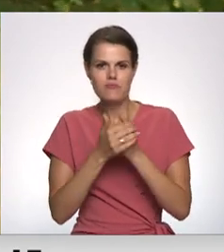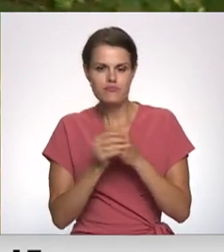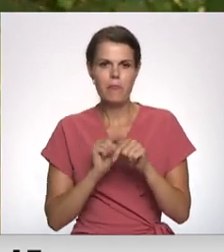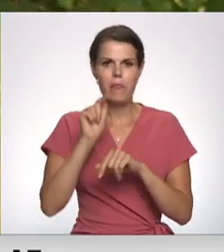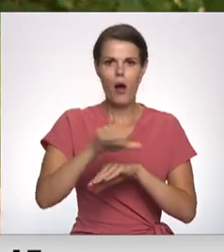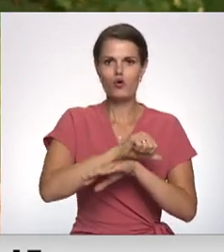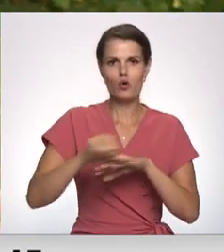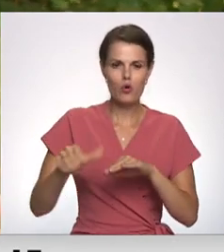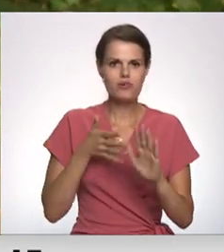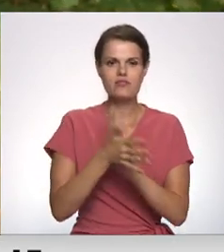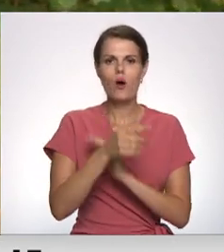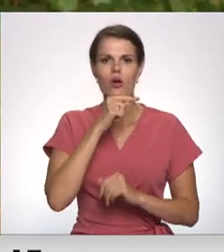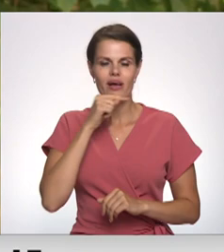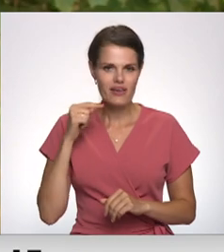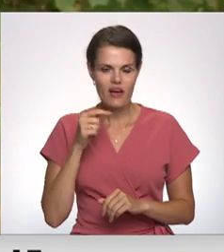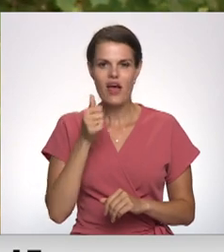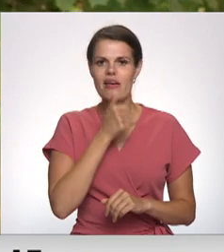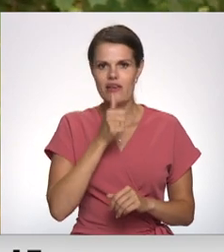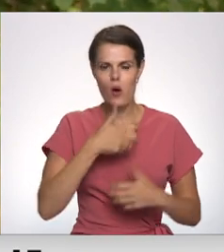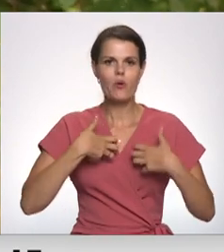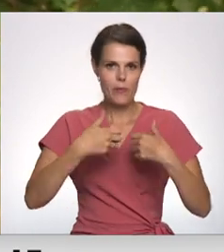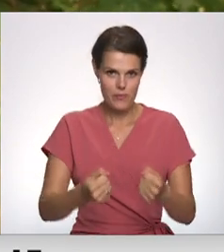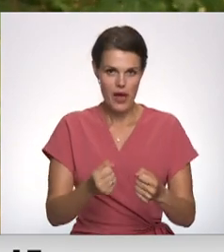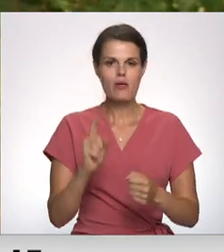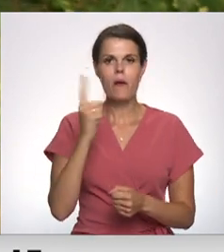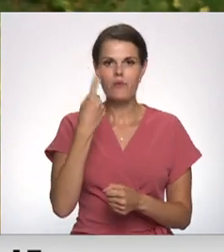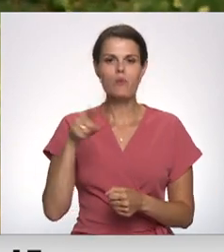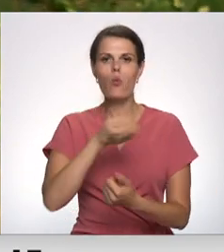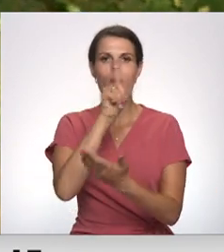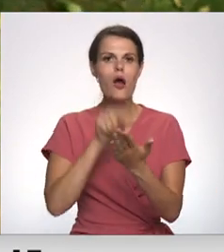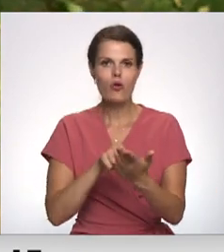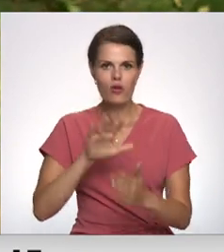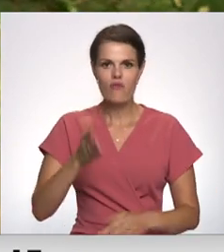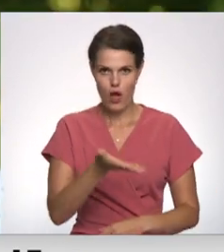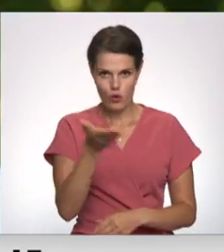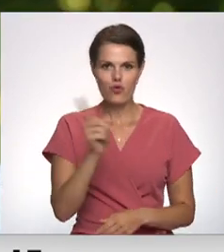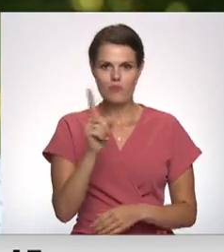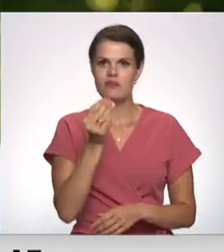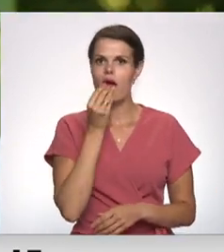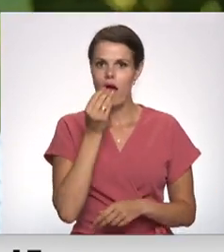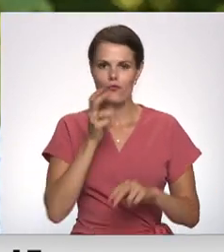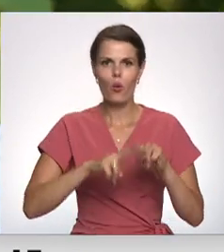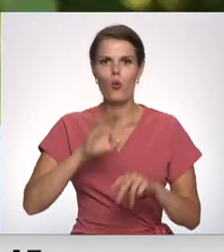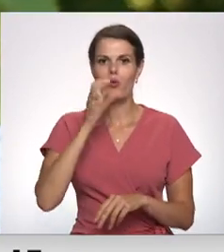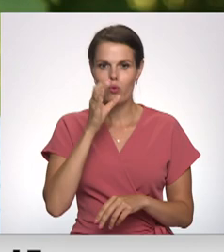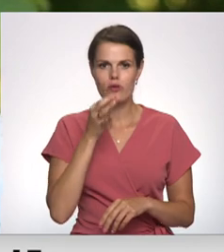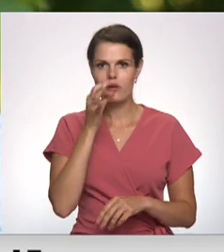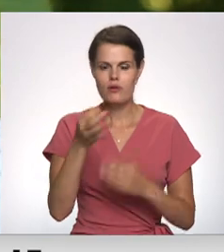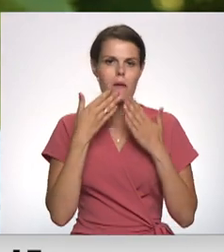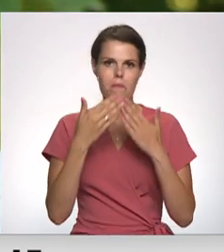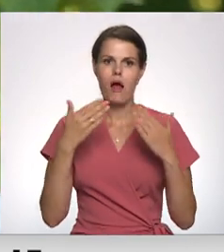No Luhanskas cauri Krievijai. Igaunija mūs pieņēma. Pirmais, ko viņi pajautāja, vai jums ir ēdiens un ūdens. Paldies